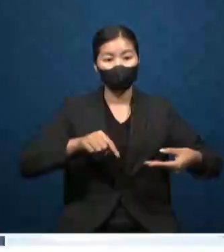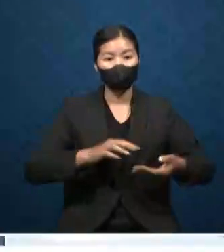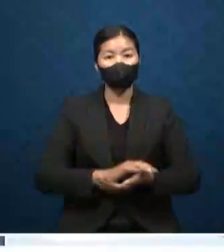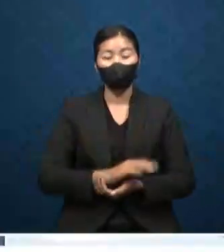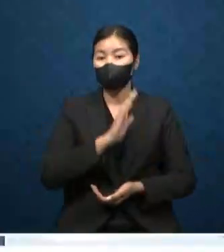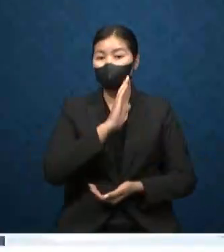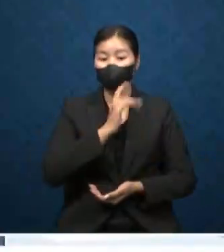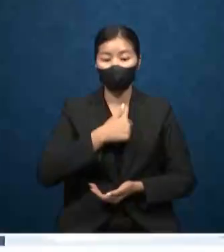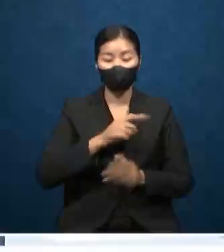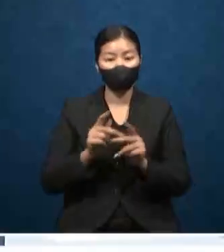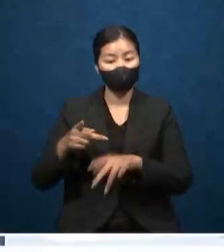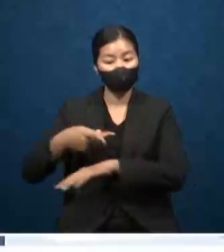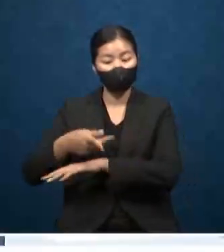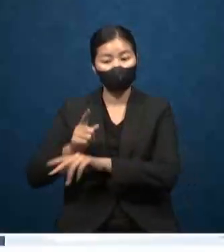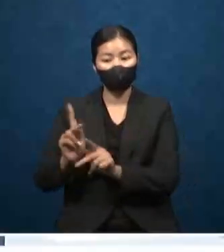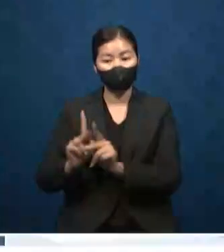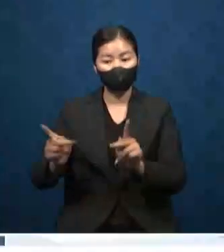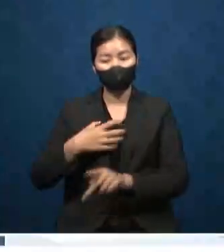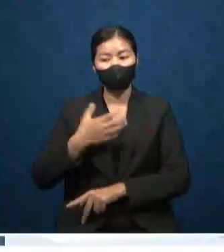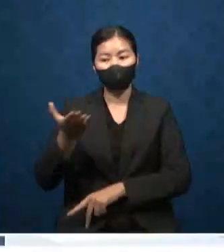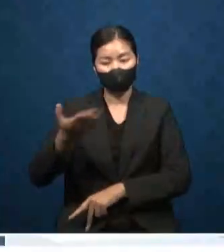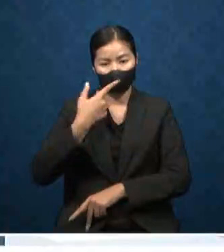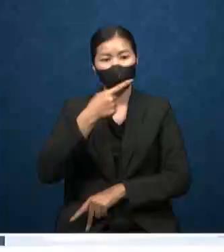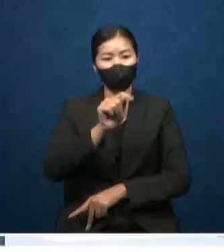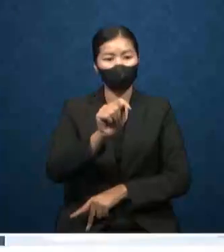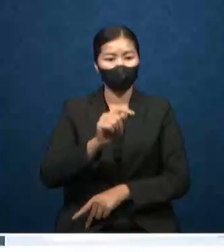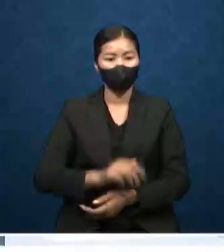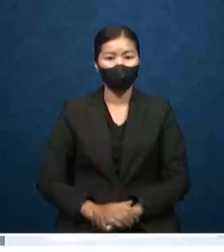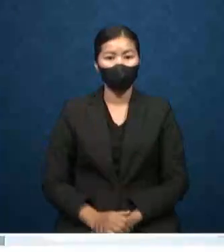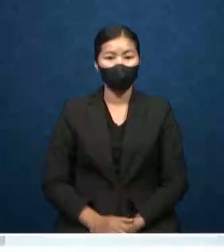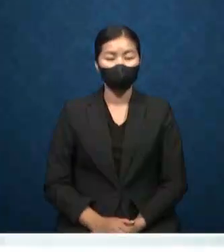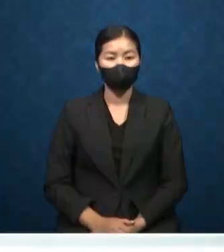ท่านประธานกรรมาธิการช่วยกรุณาตอบขอบคุณครับท่านประธานครับ